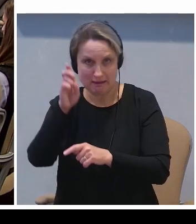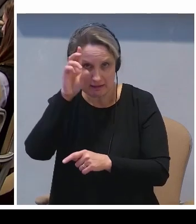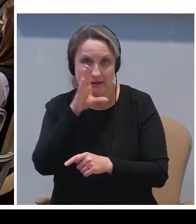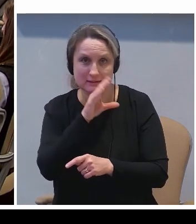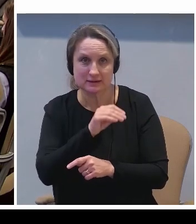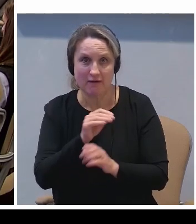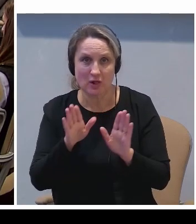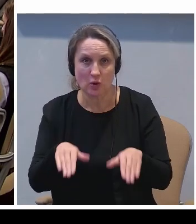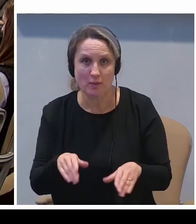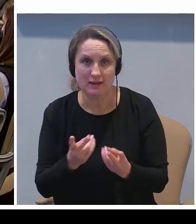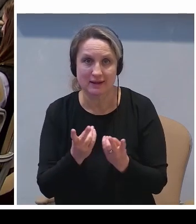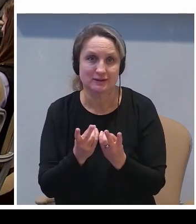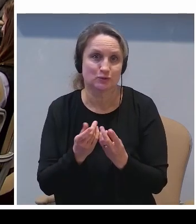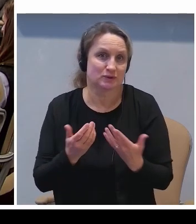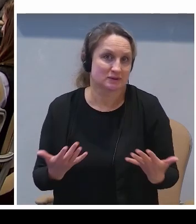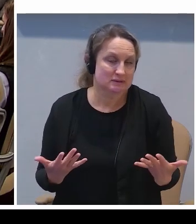Tegu